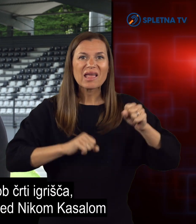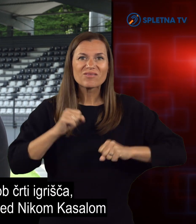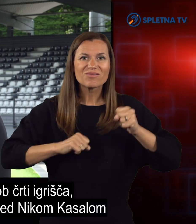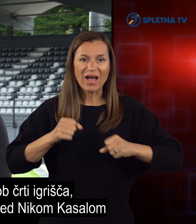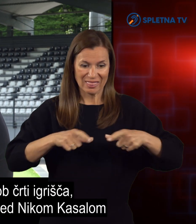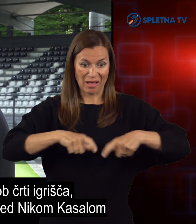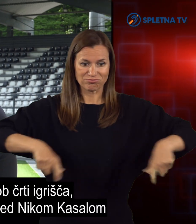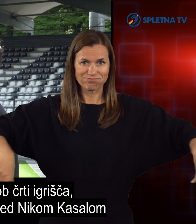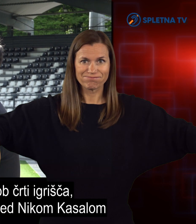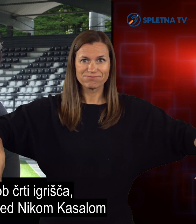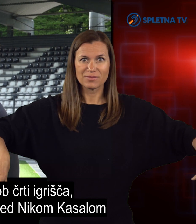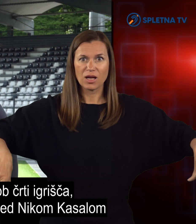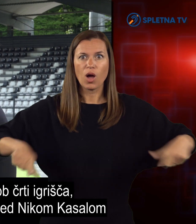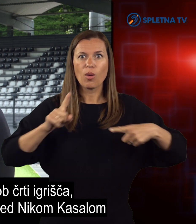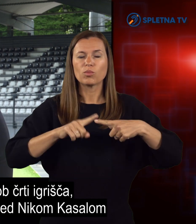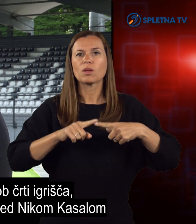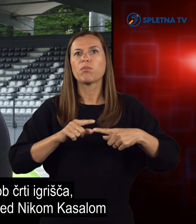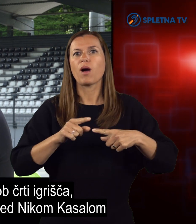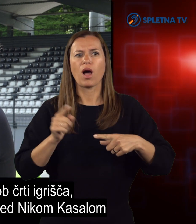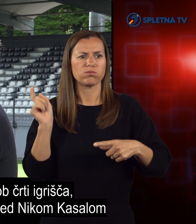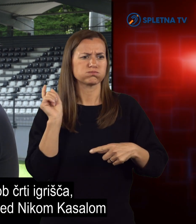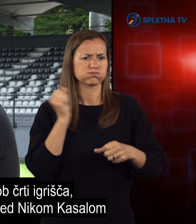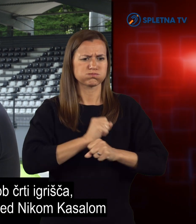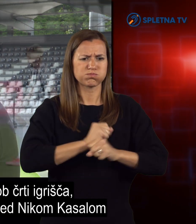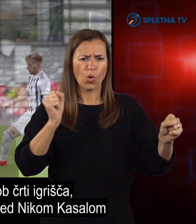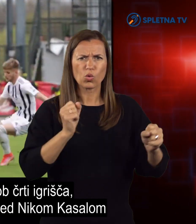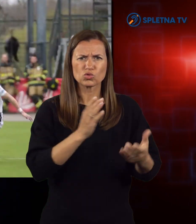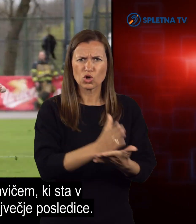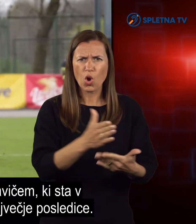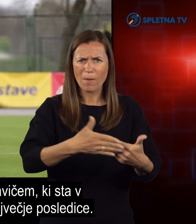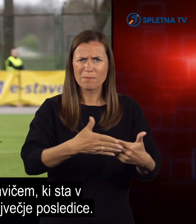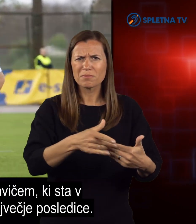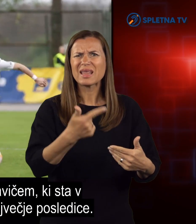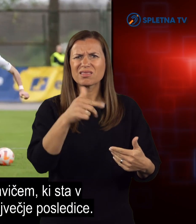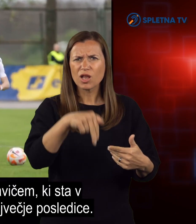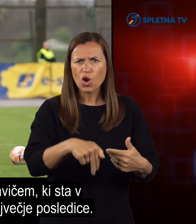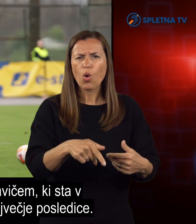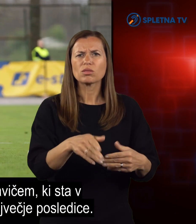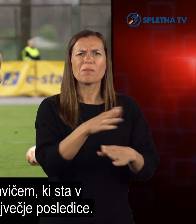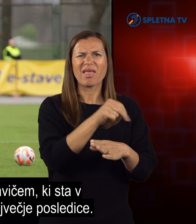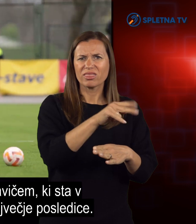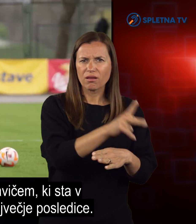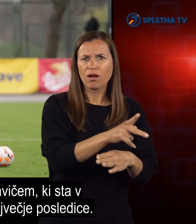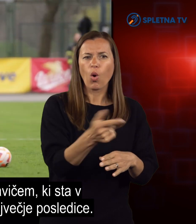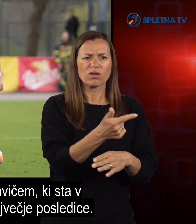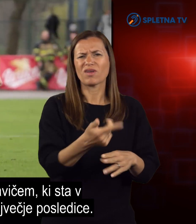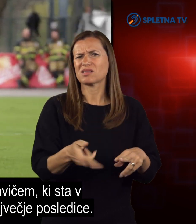ob liniji igrišča, in v tistem je počilo med Nikom Kasaljem in Tilnom Ščernjavičem, ki sta bila v dogodku